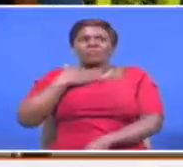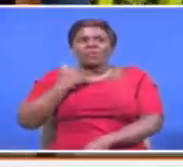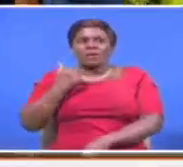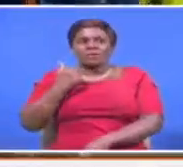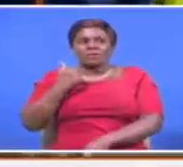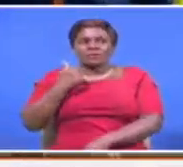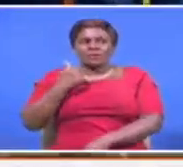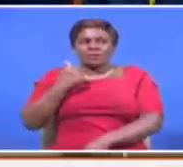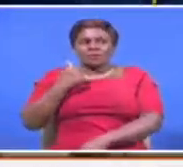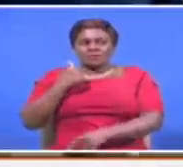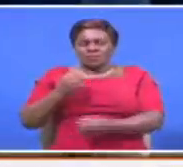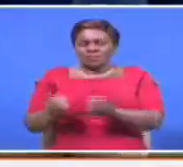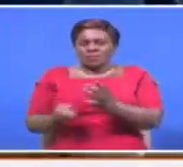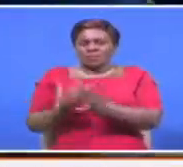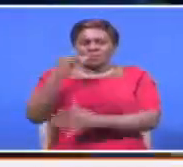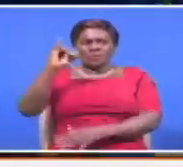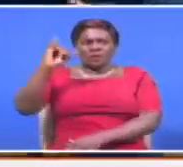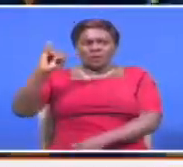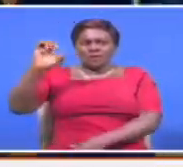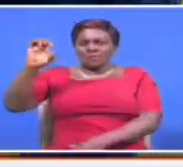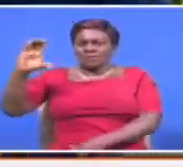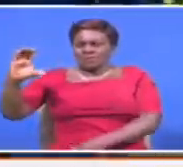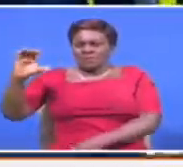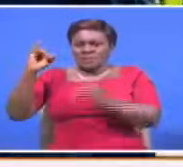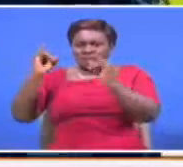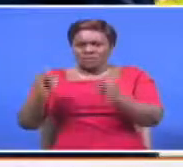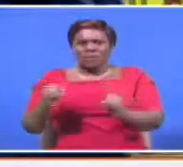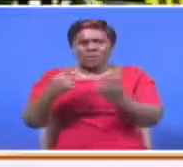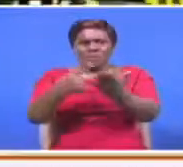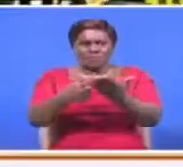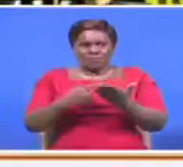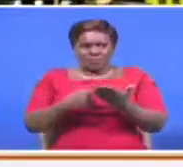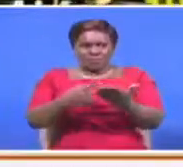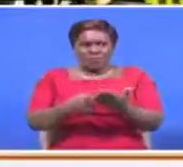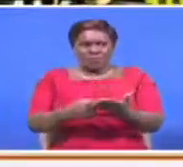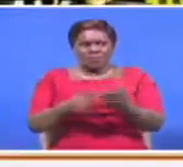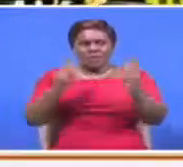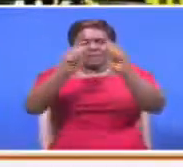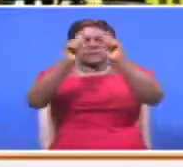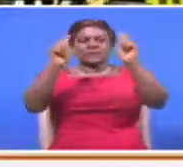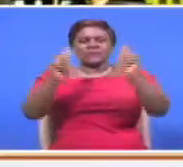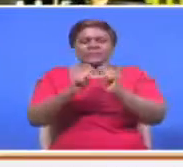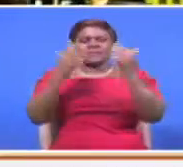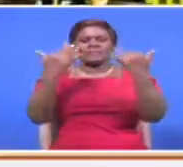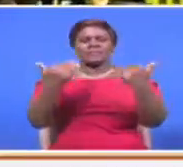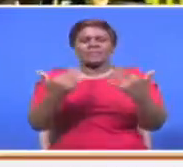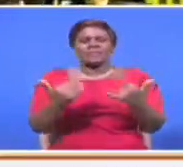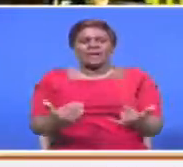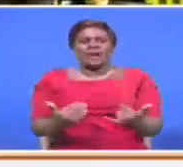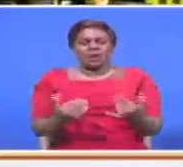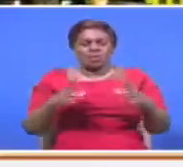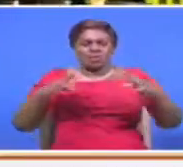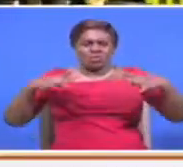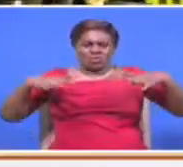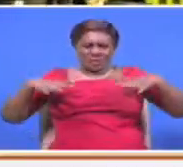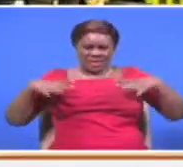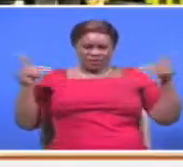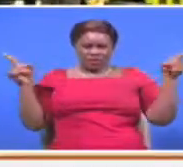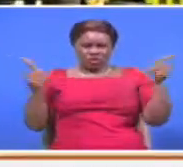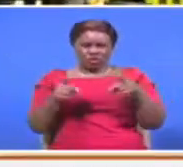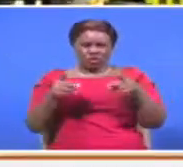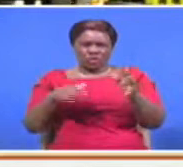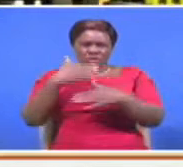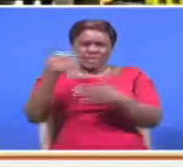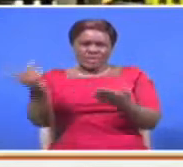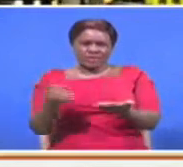la kukarabatiwa kwa tume mpya ya uchaguzi na mipaka kujadiliwa. Kikosi cha mazungumzo sasa kitakuwa kinachukua mapumziko mafupi na kurejea